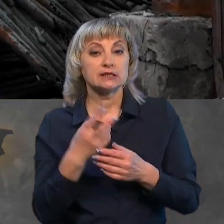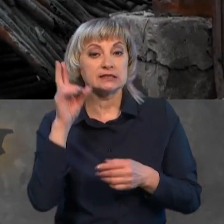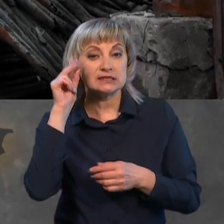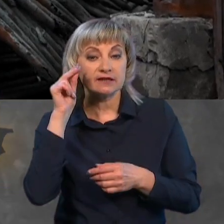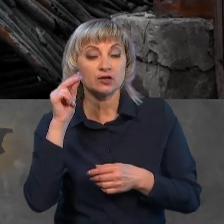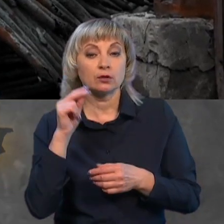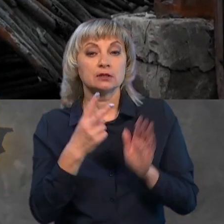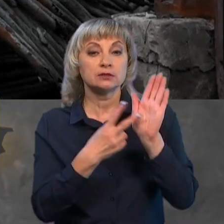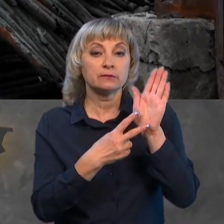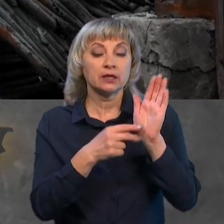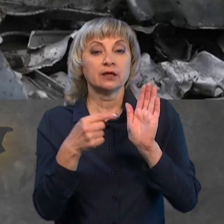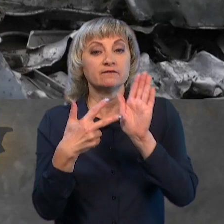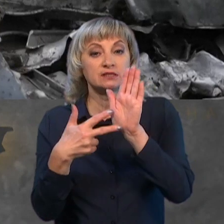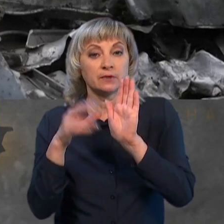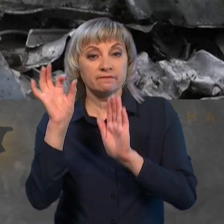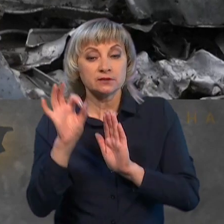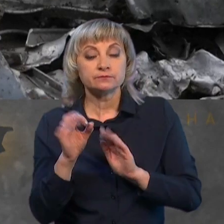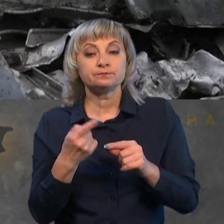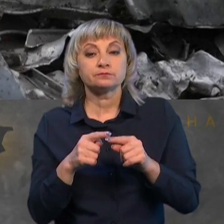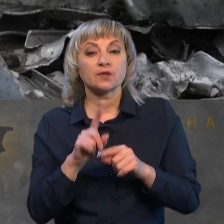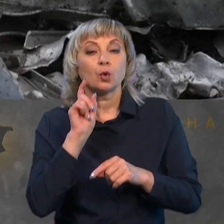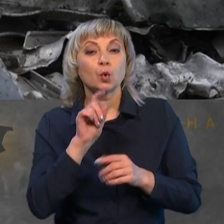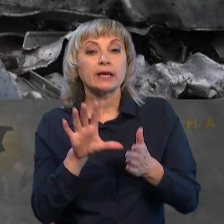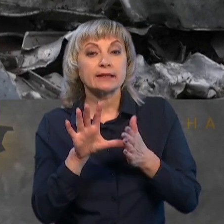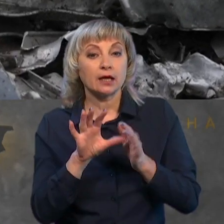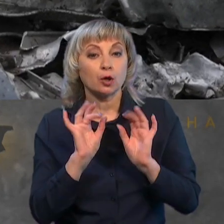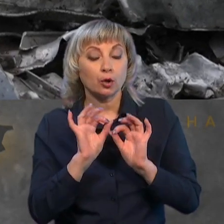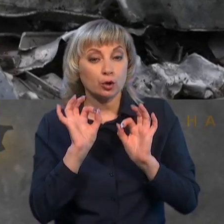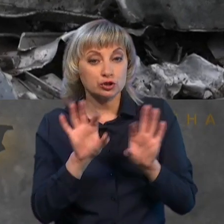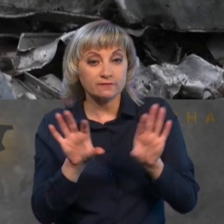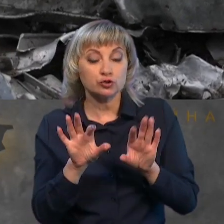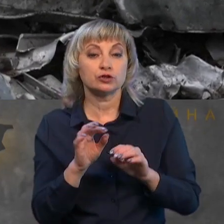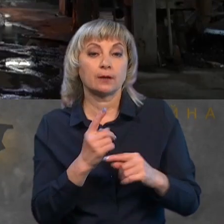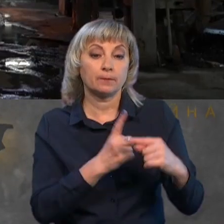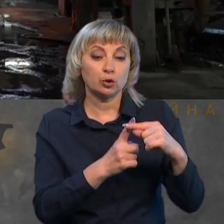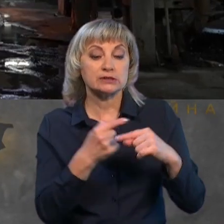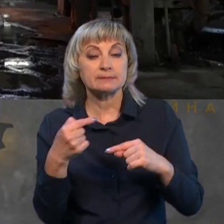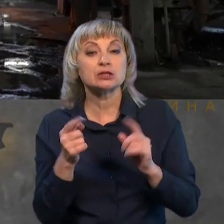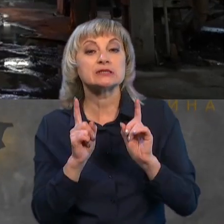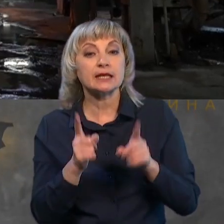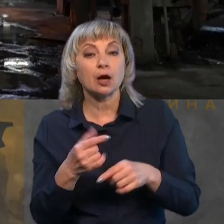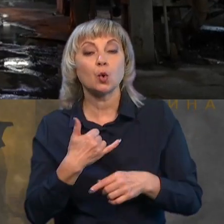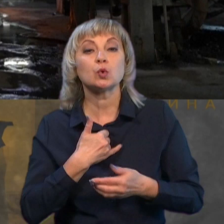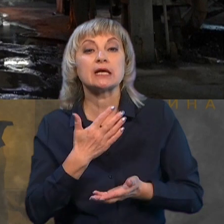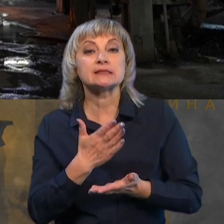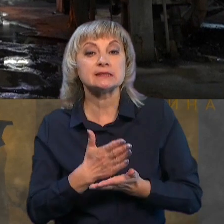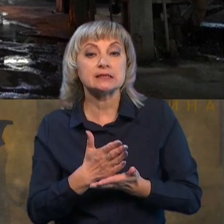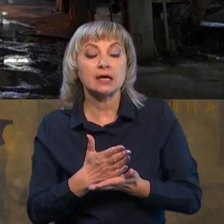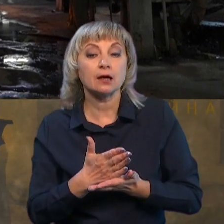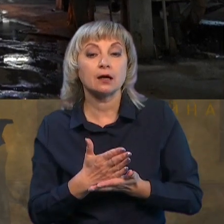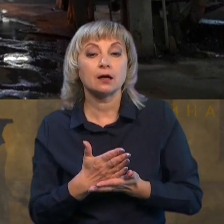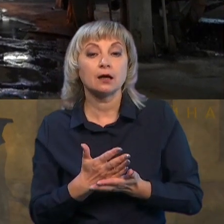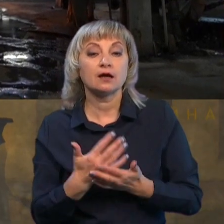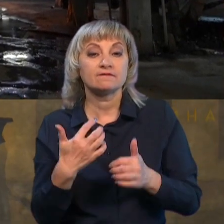от 70-80%. Тобто та, що Укренерго озвучила, вона плюс-мінус реальна. От у нас якби мінус є. Так,